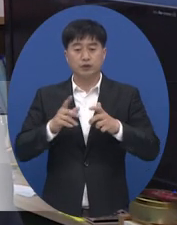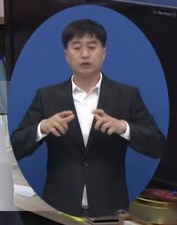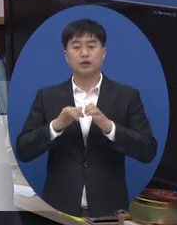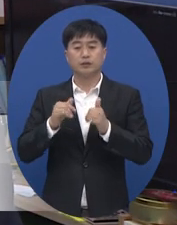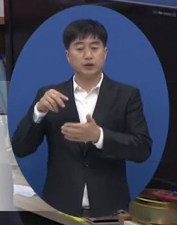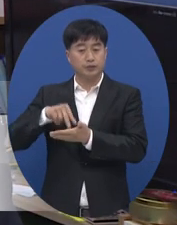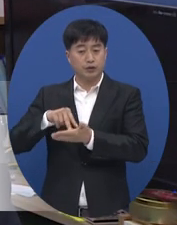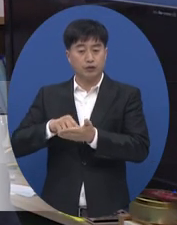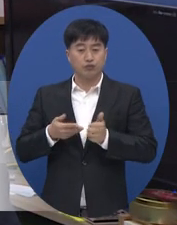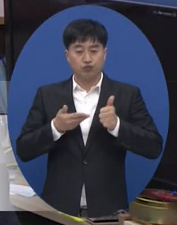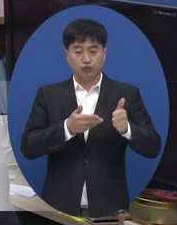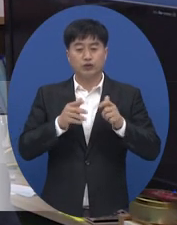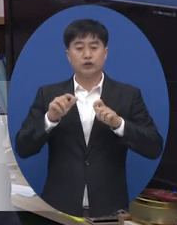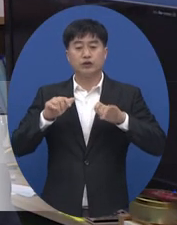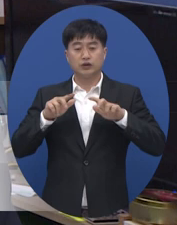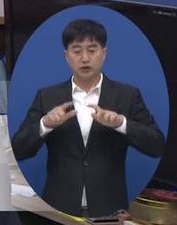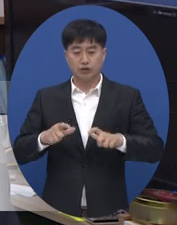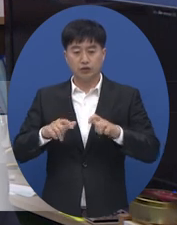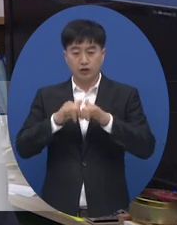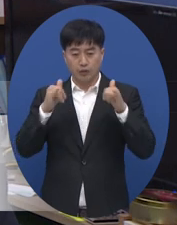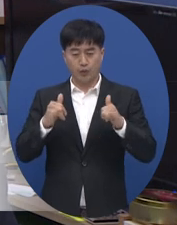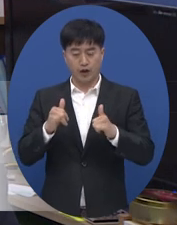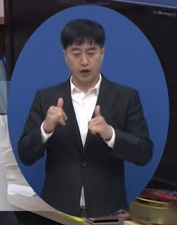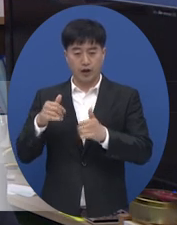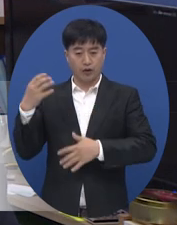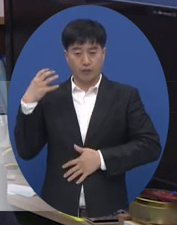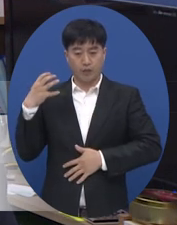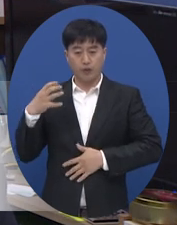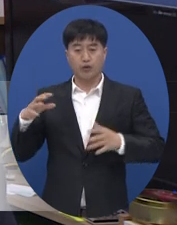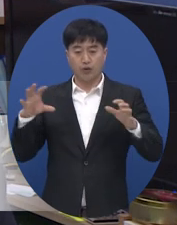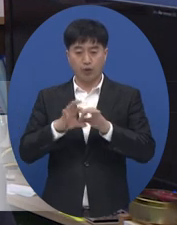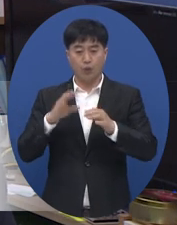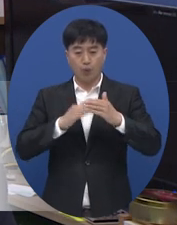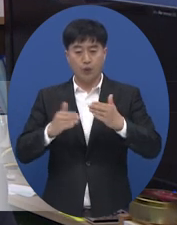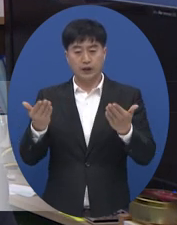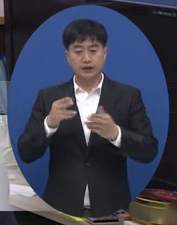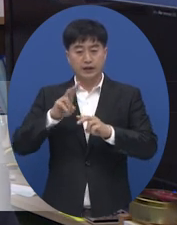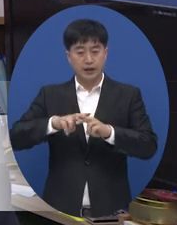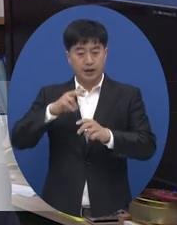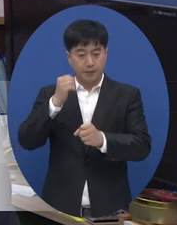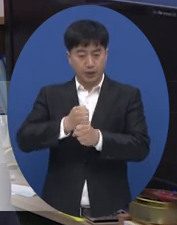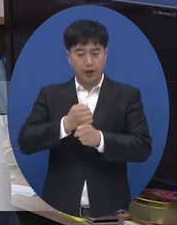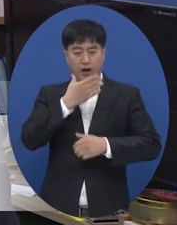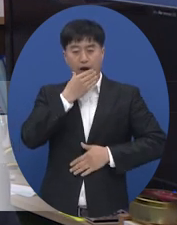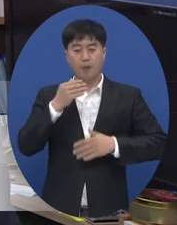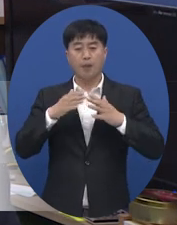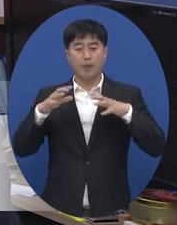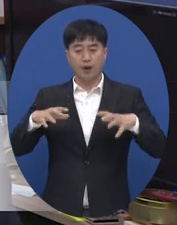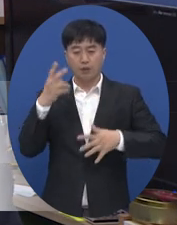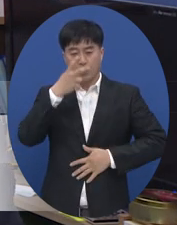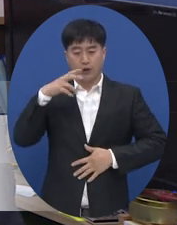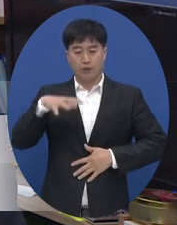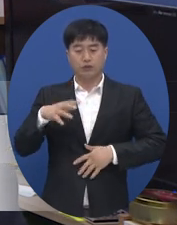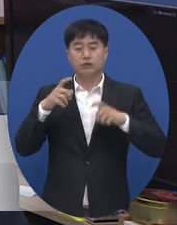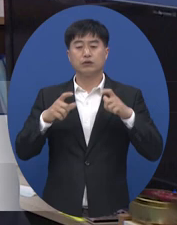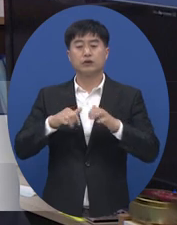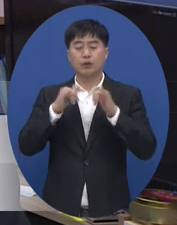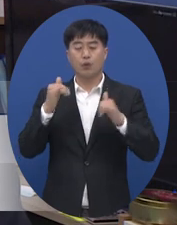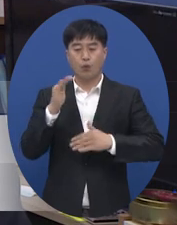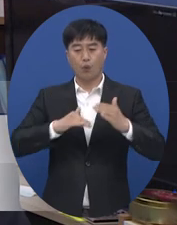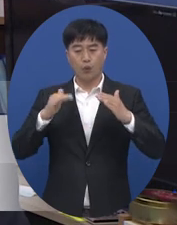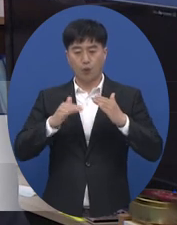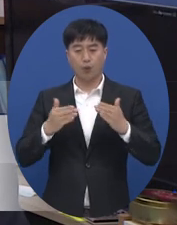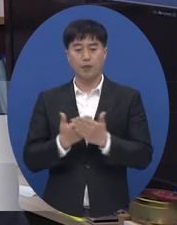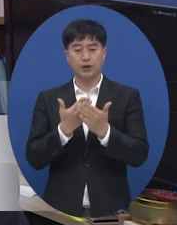제공하고 지역 따지 역사의 지체와 이런 게 또 공공 일자리 창출 등 경비 형 봉 말 관리 서가 지역사회